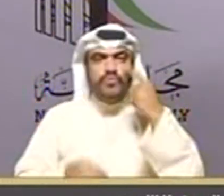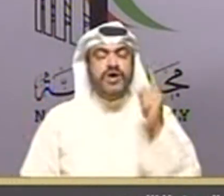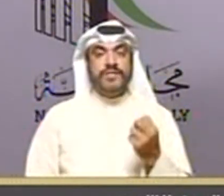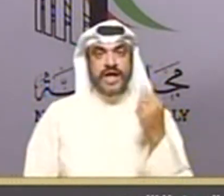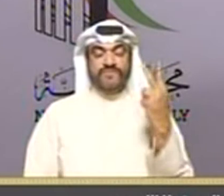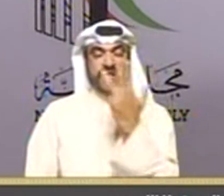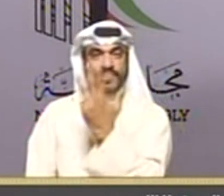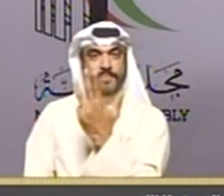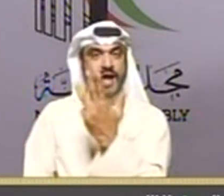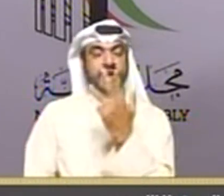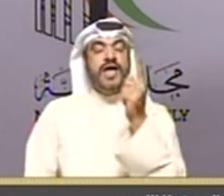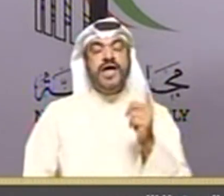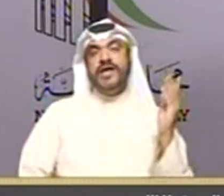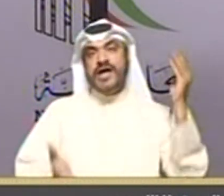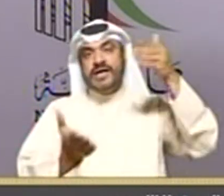28/4/2008 إلى